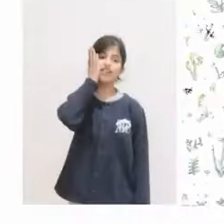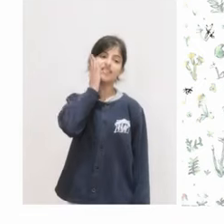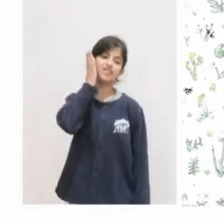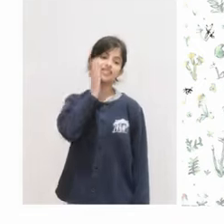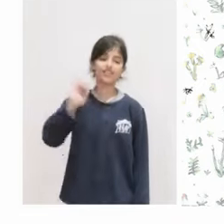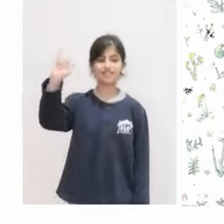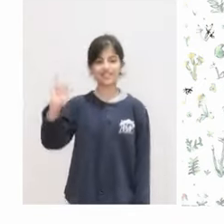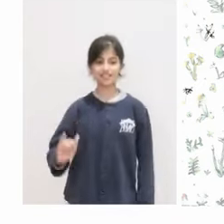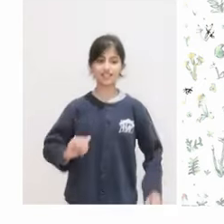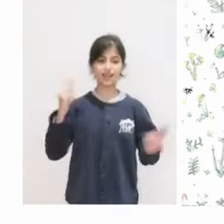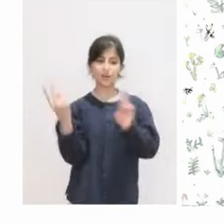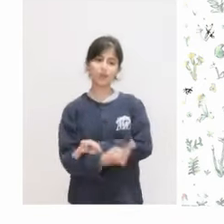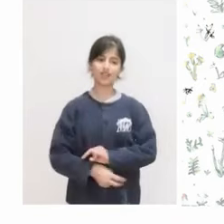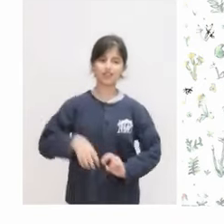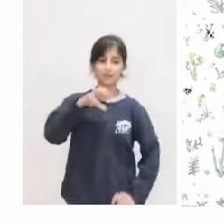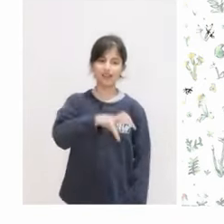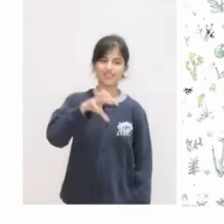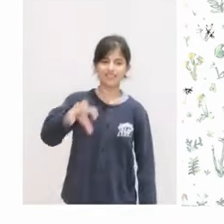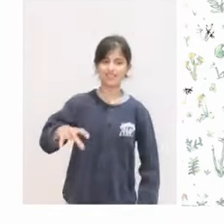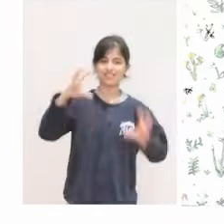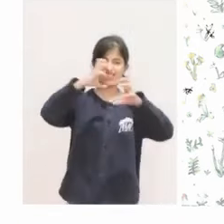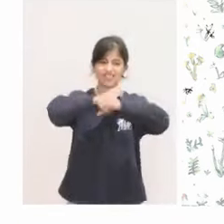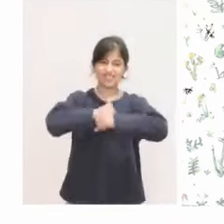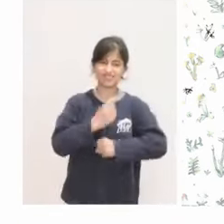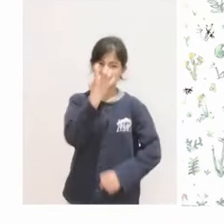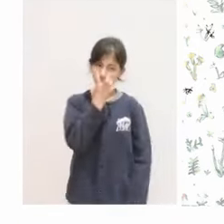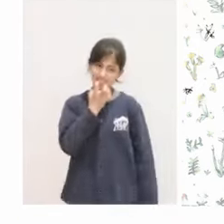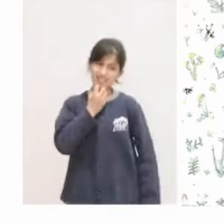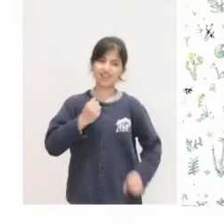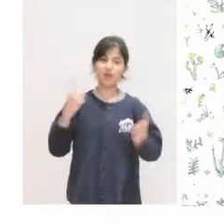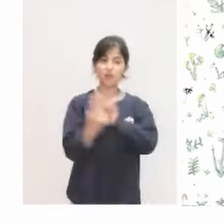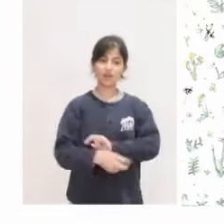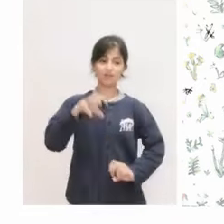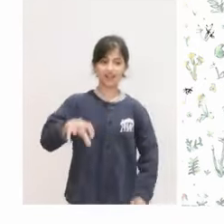Ainsi, la gentillesse de Yasmine transforme la ville sombre et